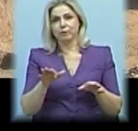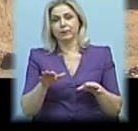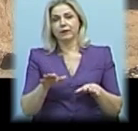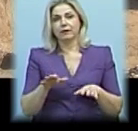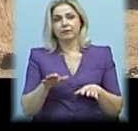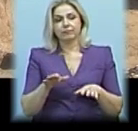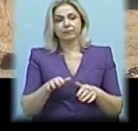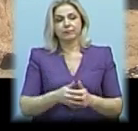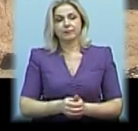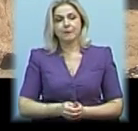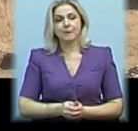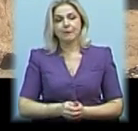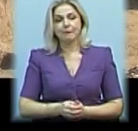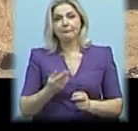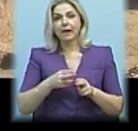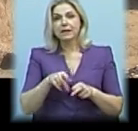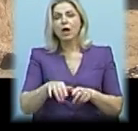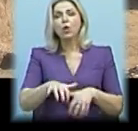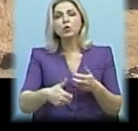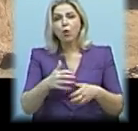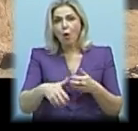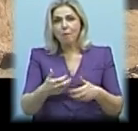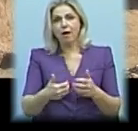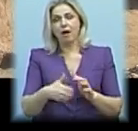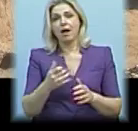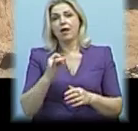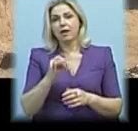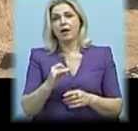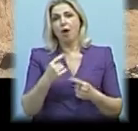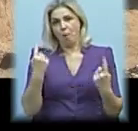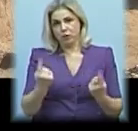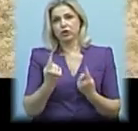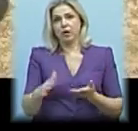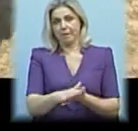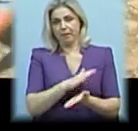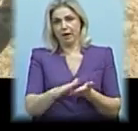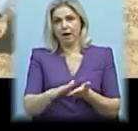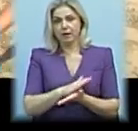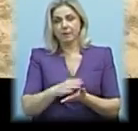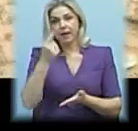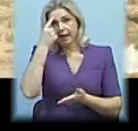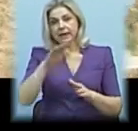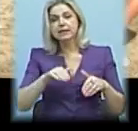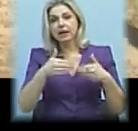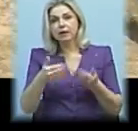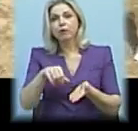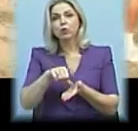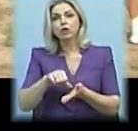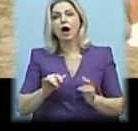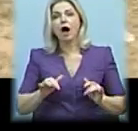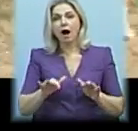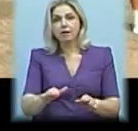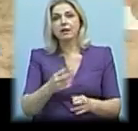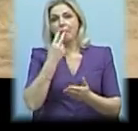у цих розкопках, навіть звичайним прибиранням. Ініціативу учасників акції